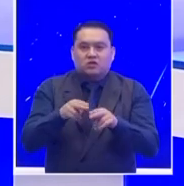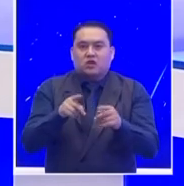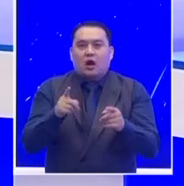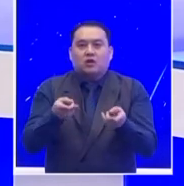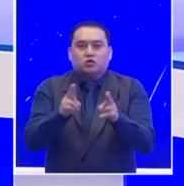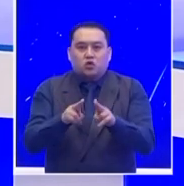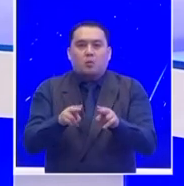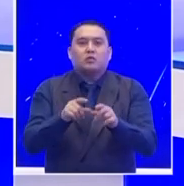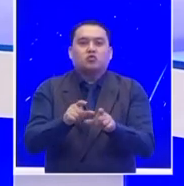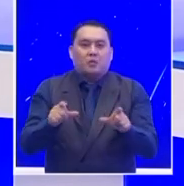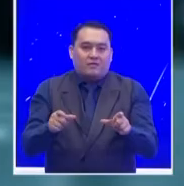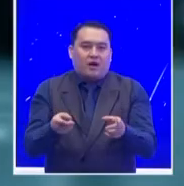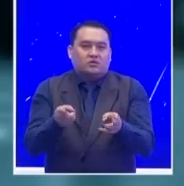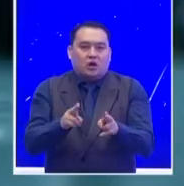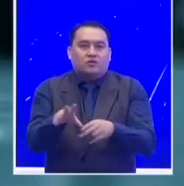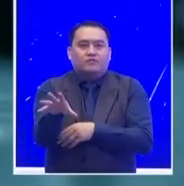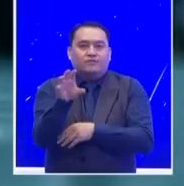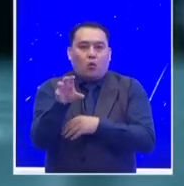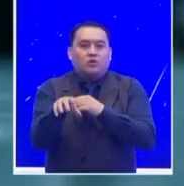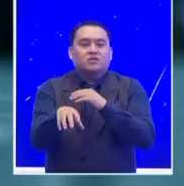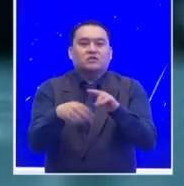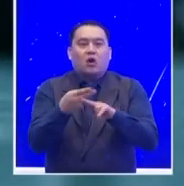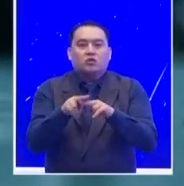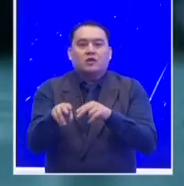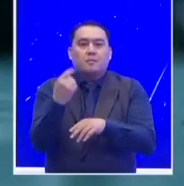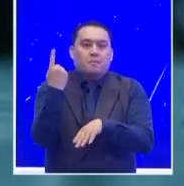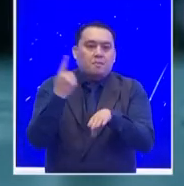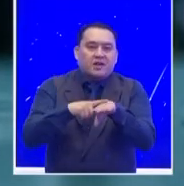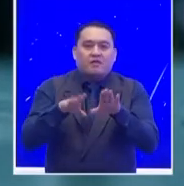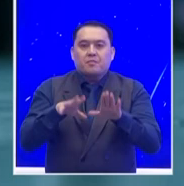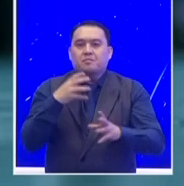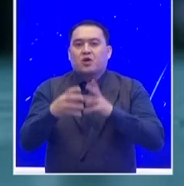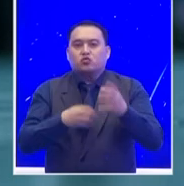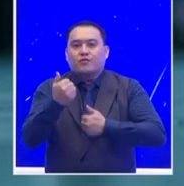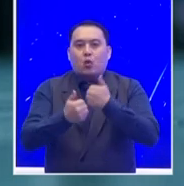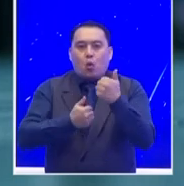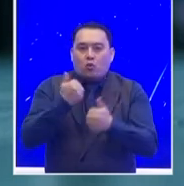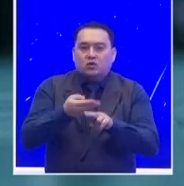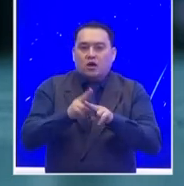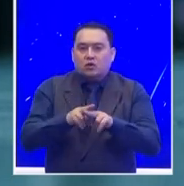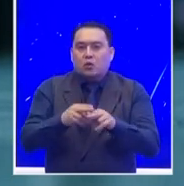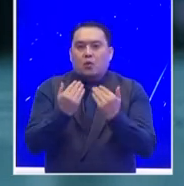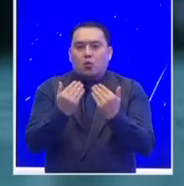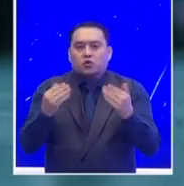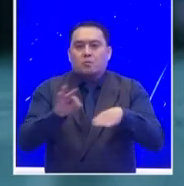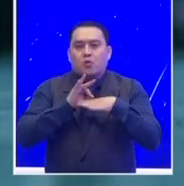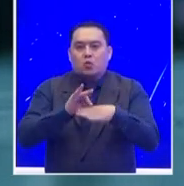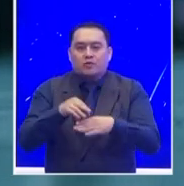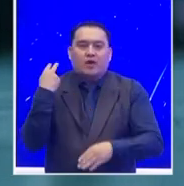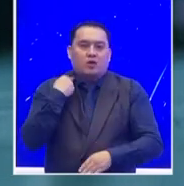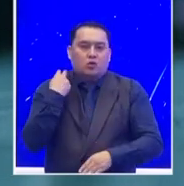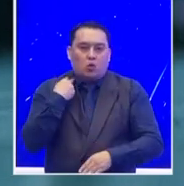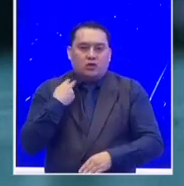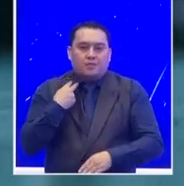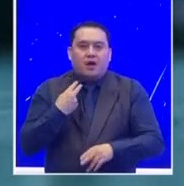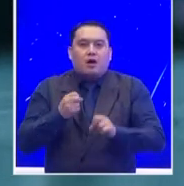остаются после пассажиров. Фотостанционная склока выиграла престижный международный конкурс, который традиционно проводит музей